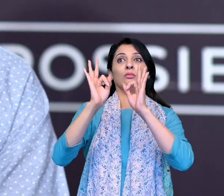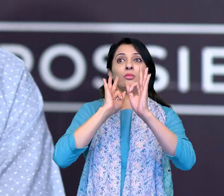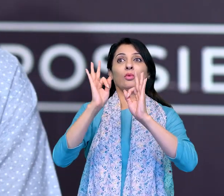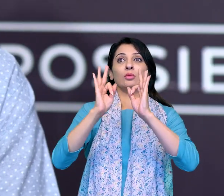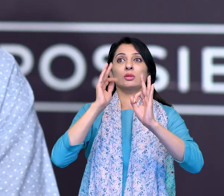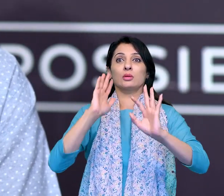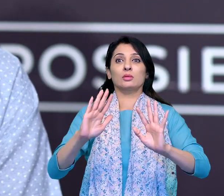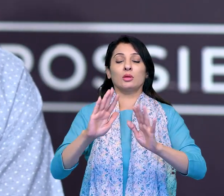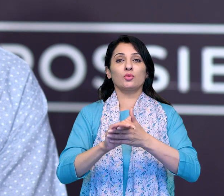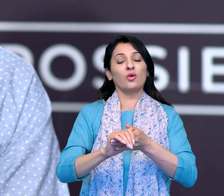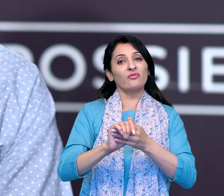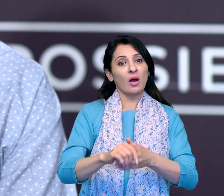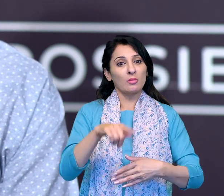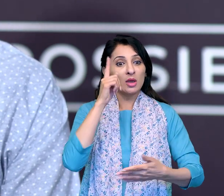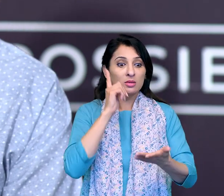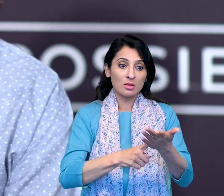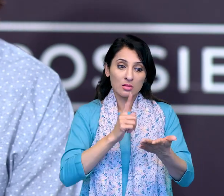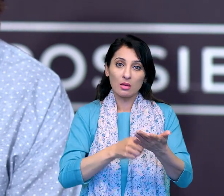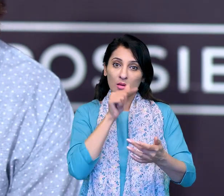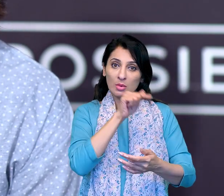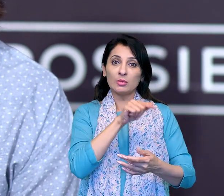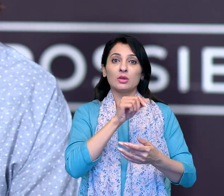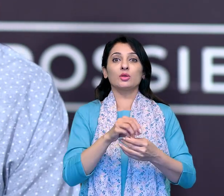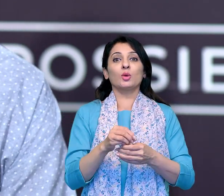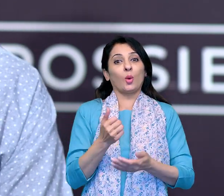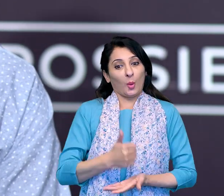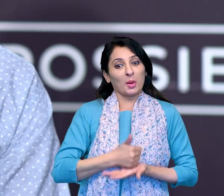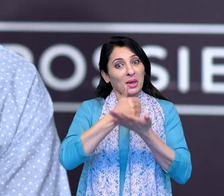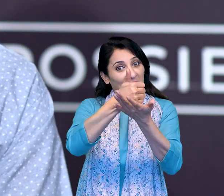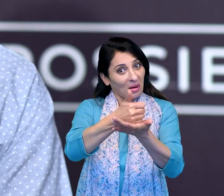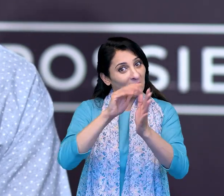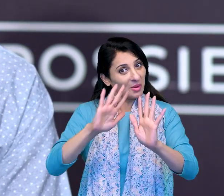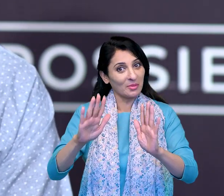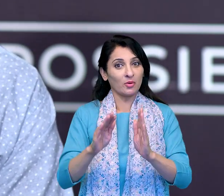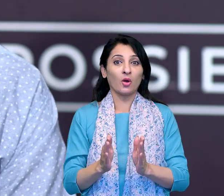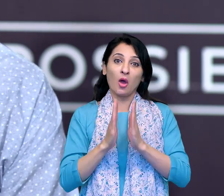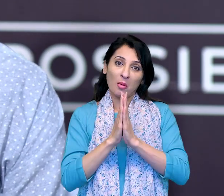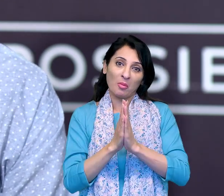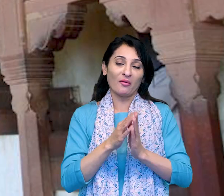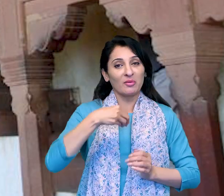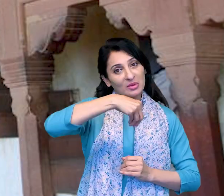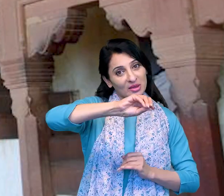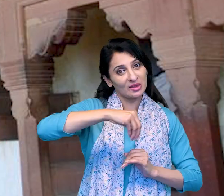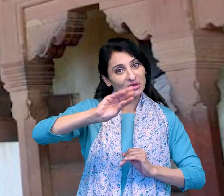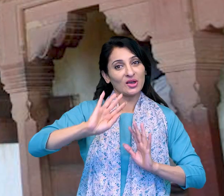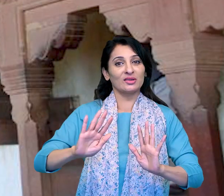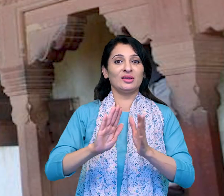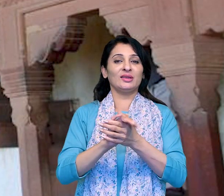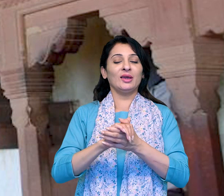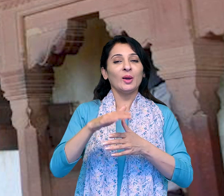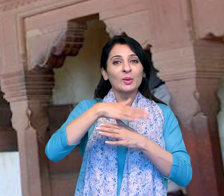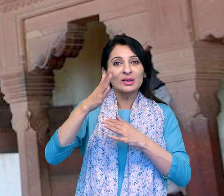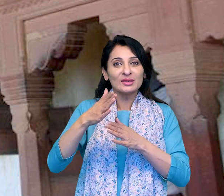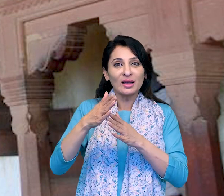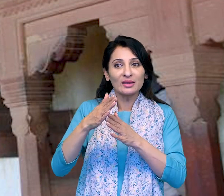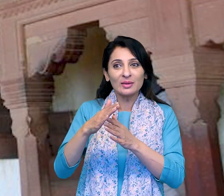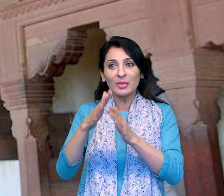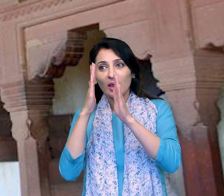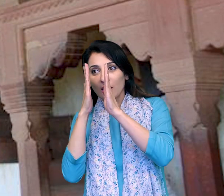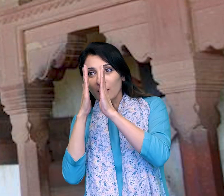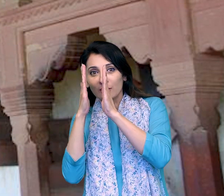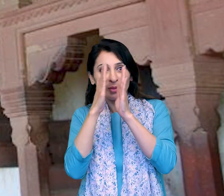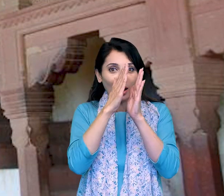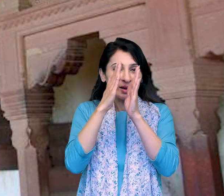जहां पर सजा भी मिलती थी जहां पर jazaaen भी मिलती थी और जहां पर माफिया भी मिलती थीं इसके साइड पर जो आप झरोखे देख रहे हैं